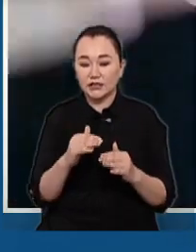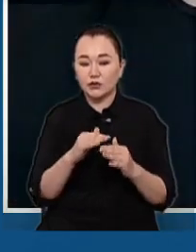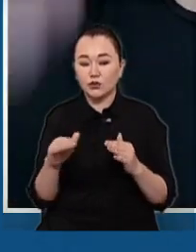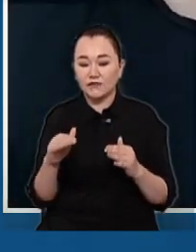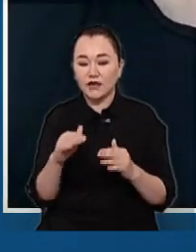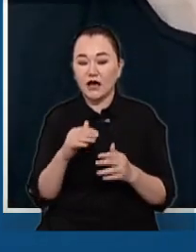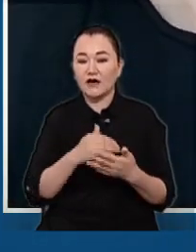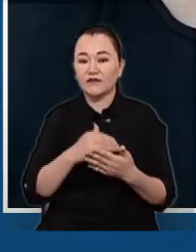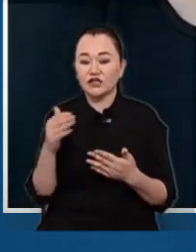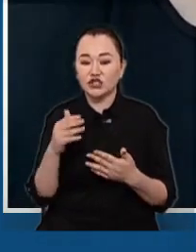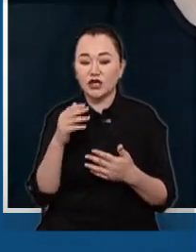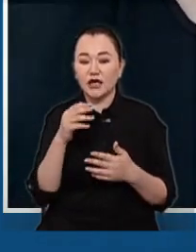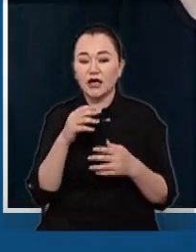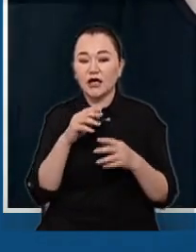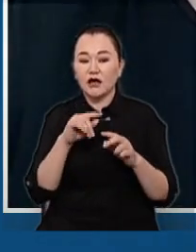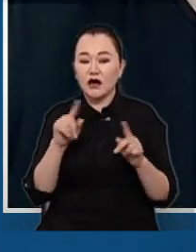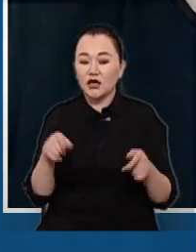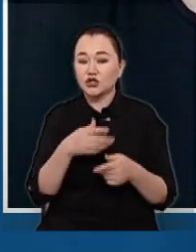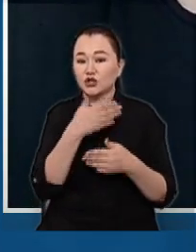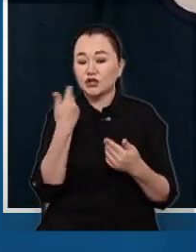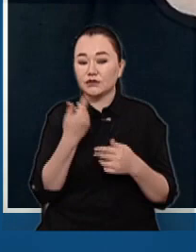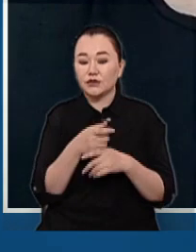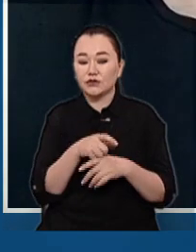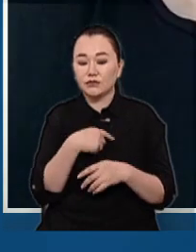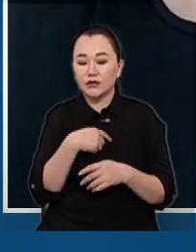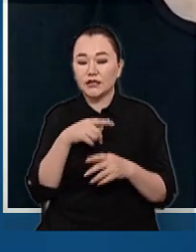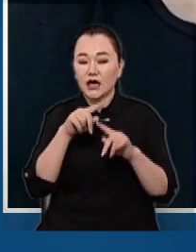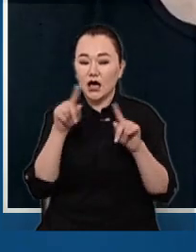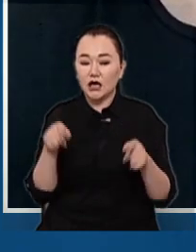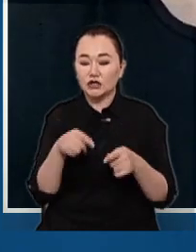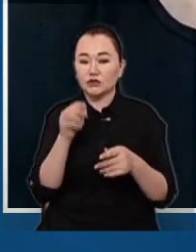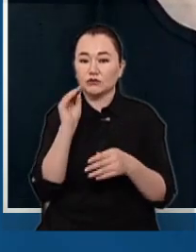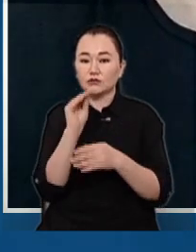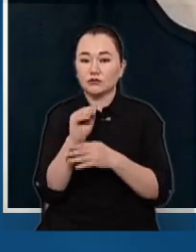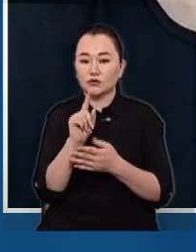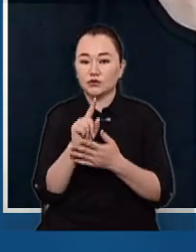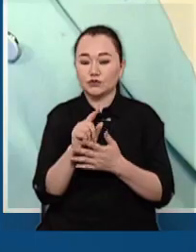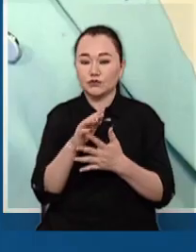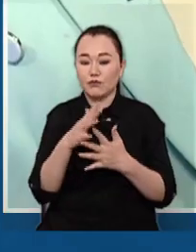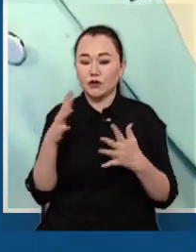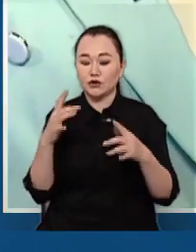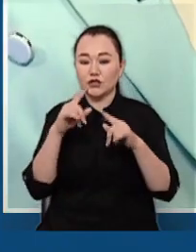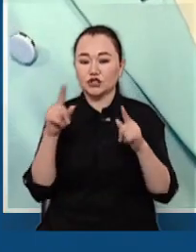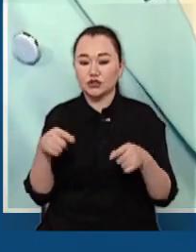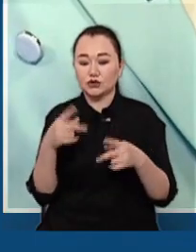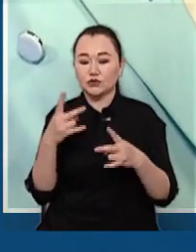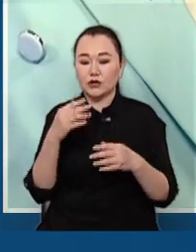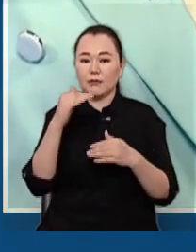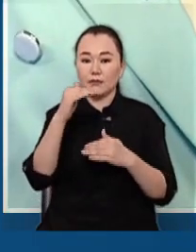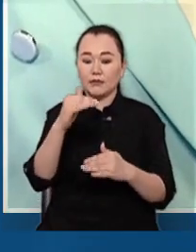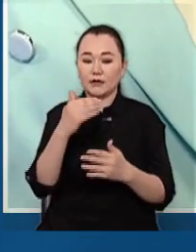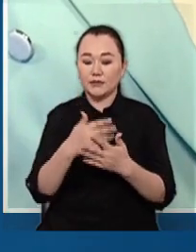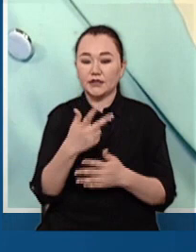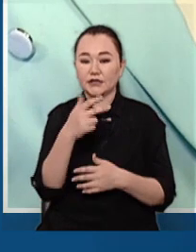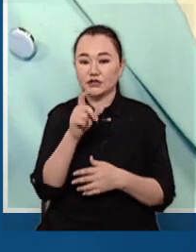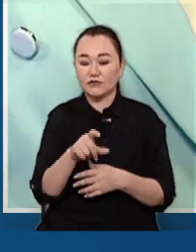Ал жоғарғы шектік деңгей жоқ. Менің ойымша біз осында бір шектік деңгейді қоюымыз керек, жоғарғы шектік деңгей. Егер де сіз отбасыңызда 3